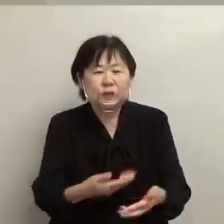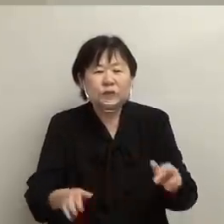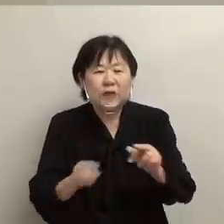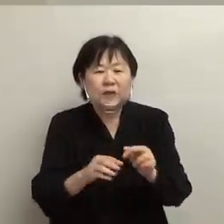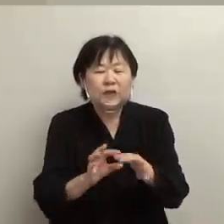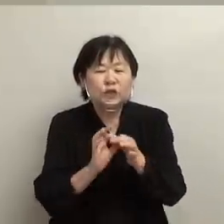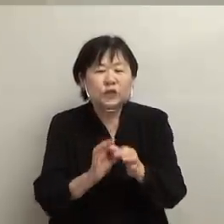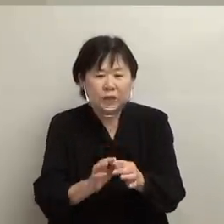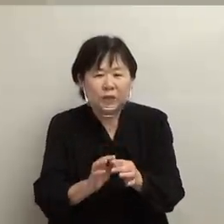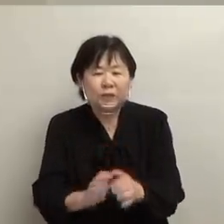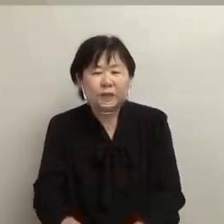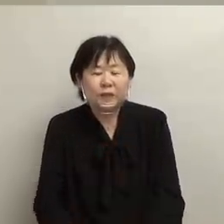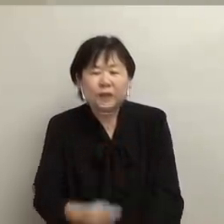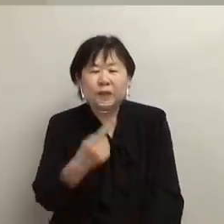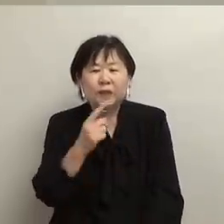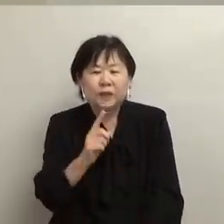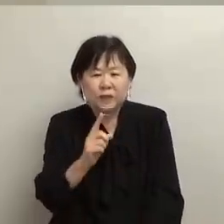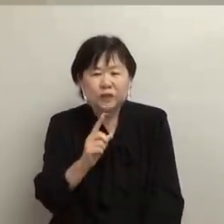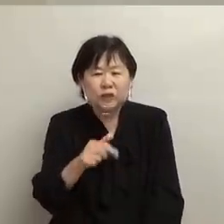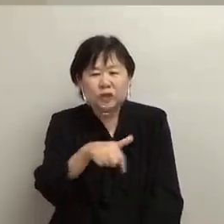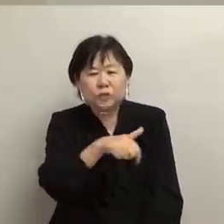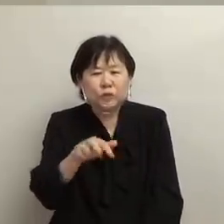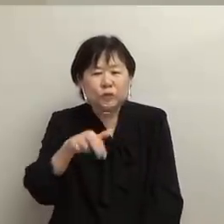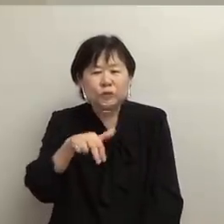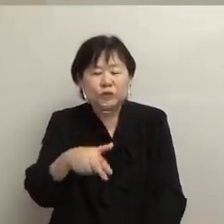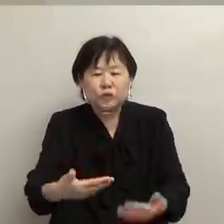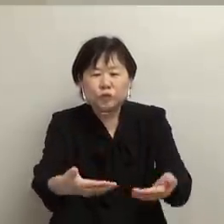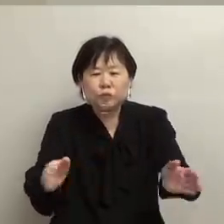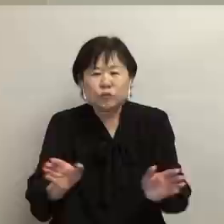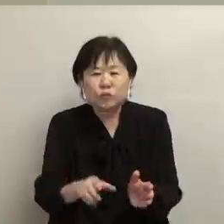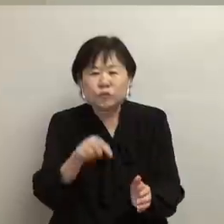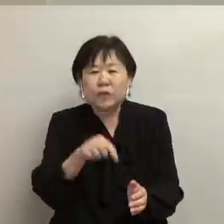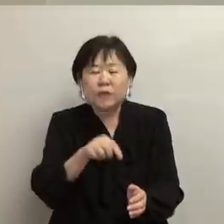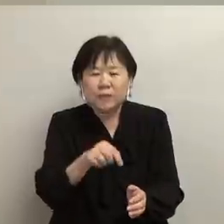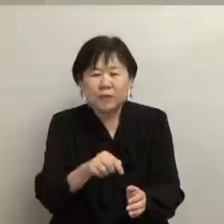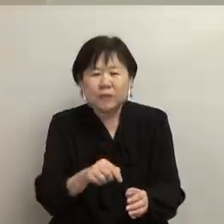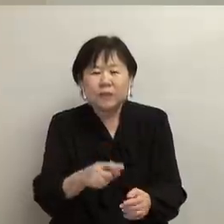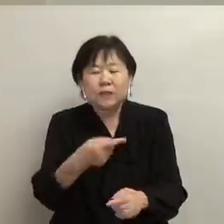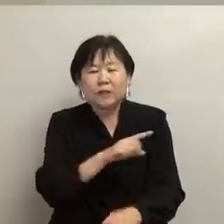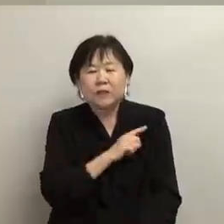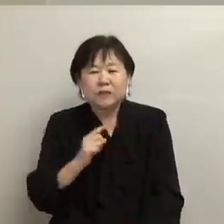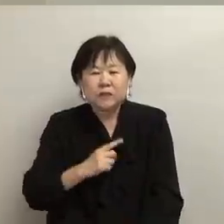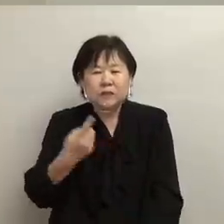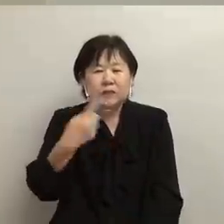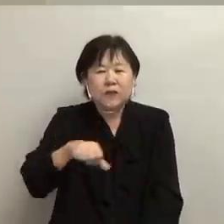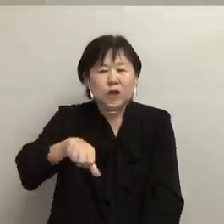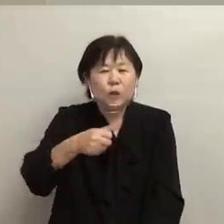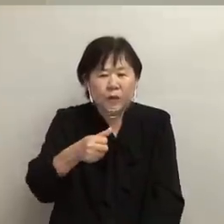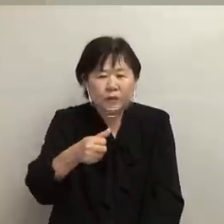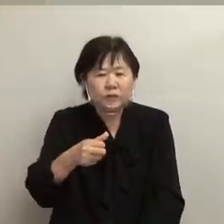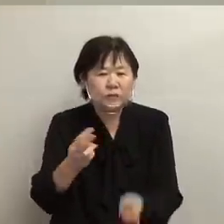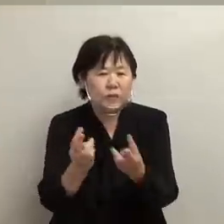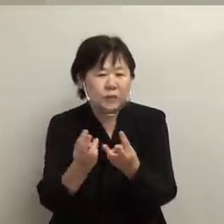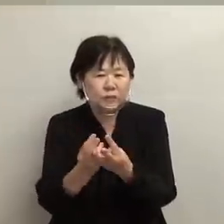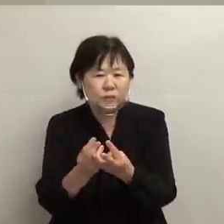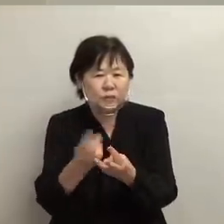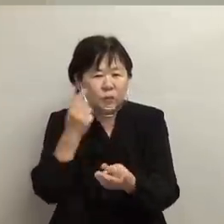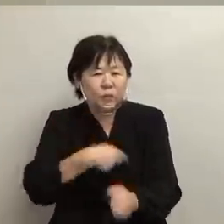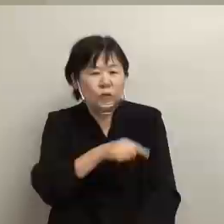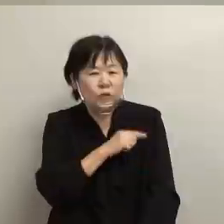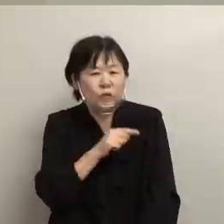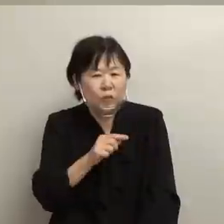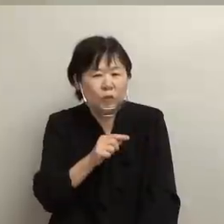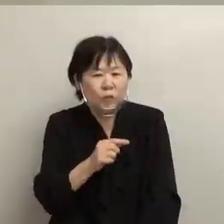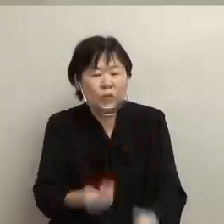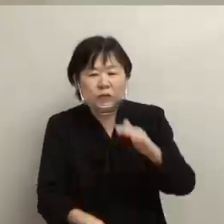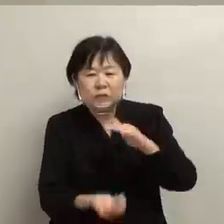で1ブース当たり1日1500回となっているこの摂取能力を最大